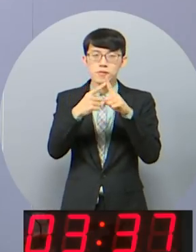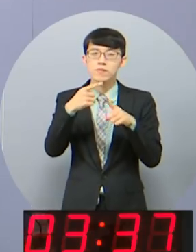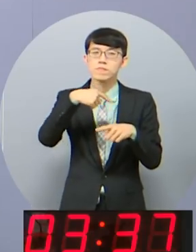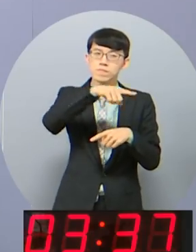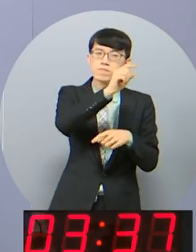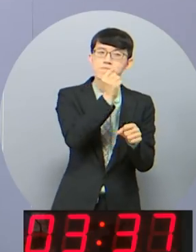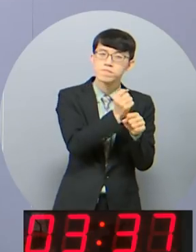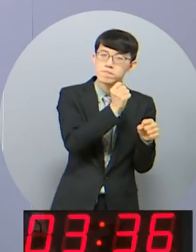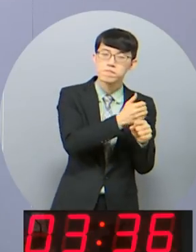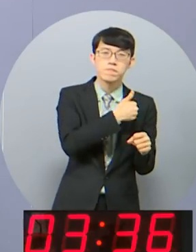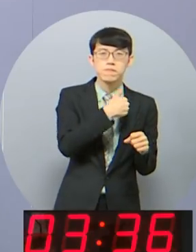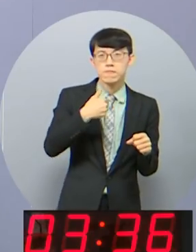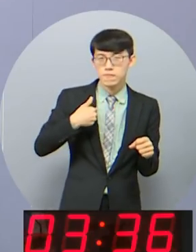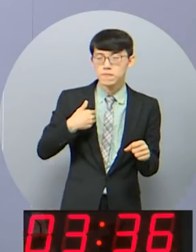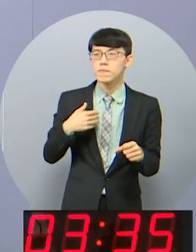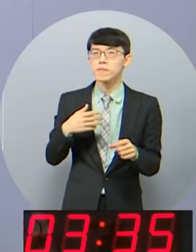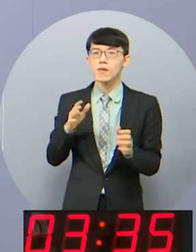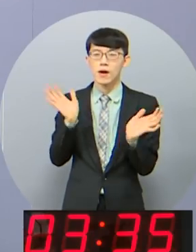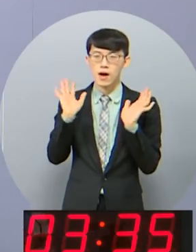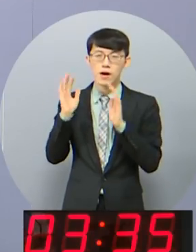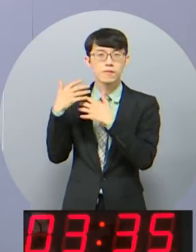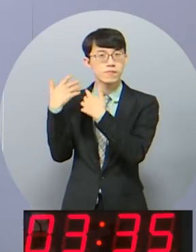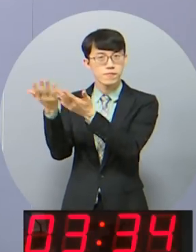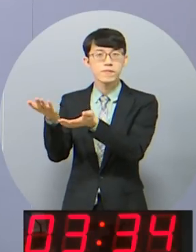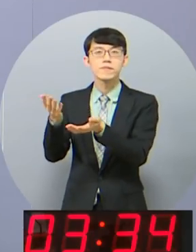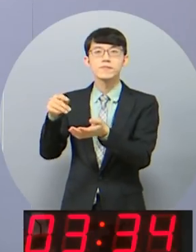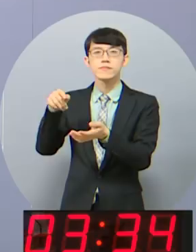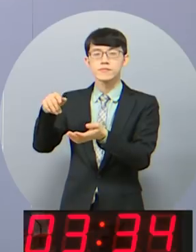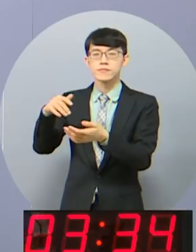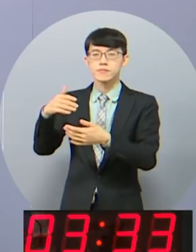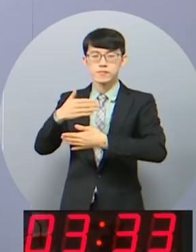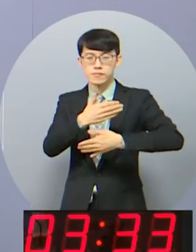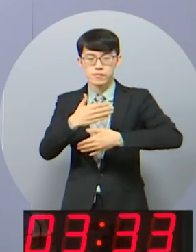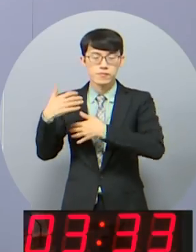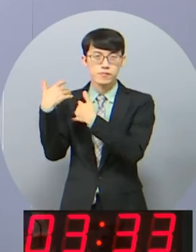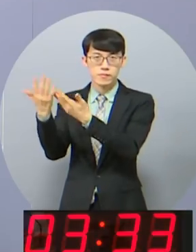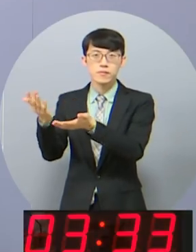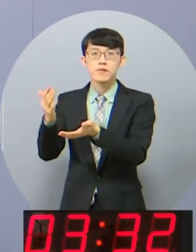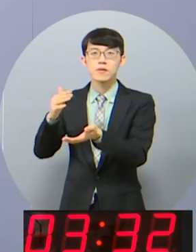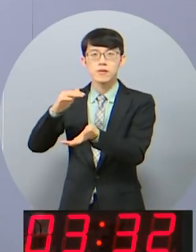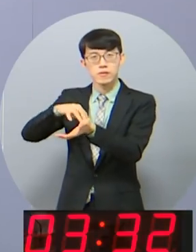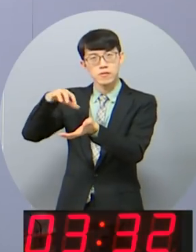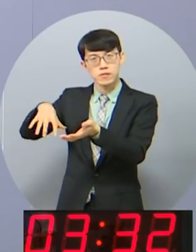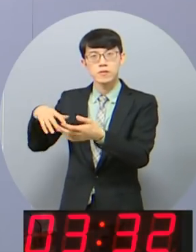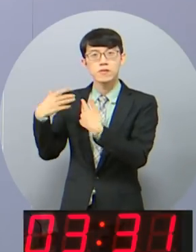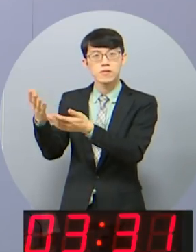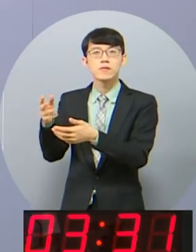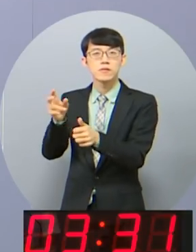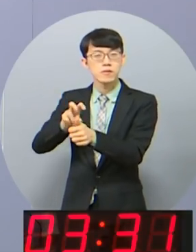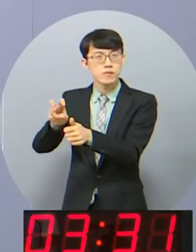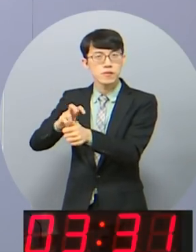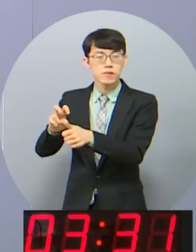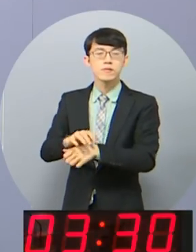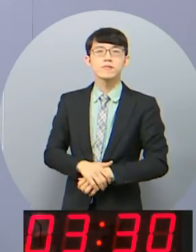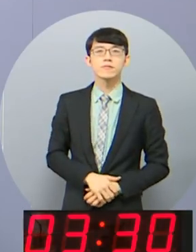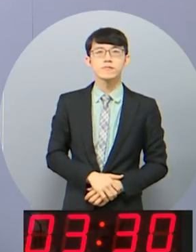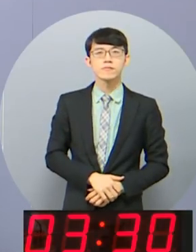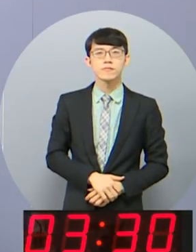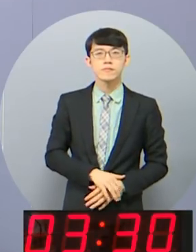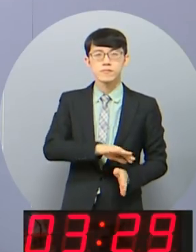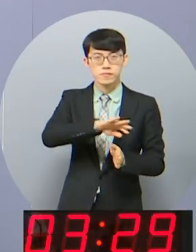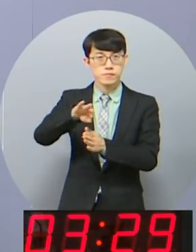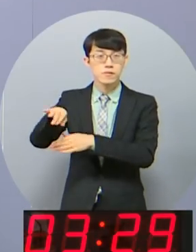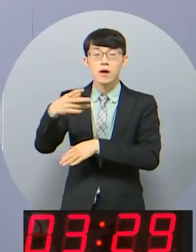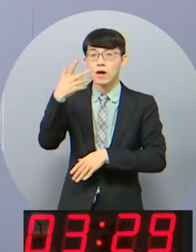班，囡仔和这个托婴和这托婴，啊，那么回来过，啊，过咱的托